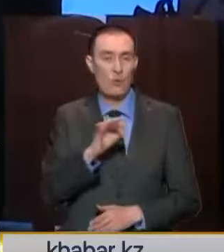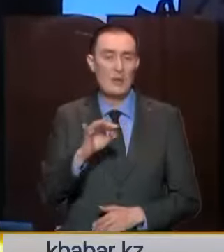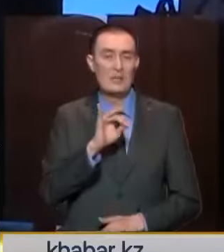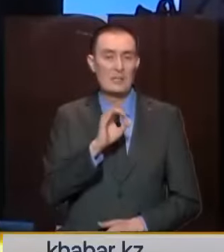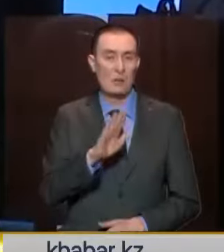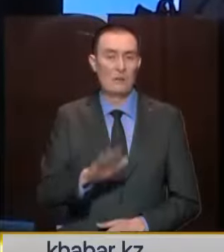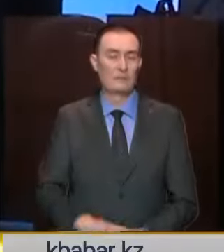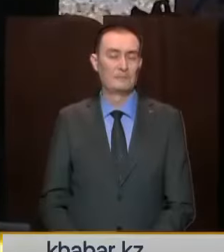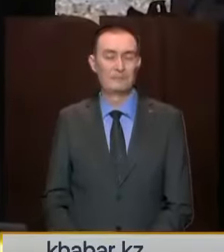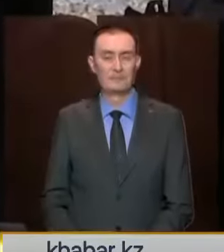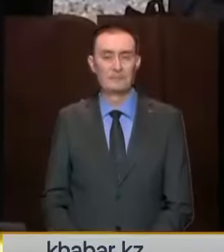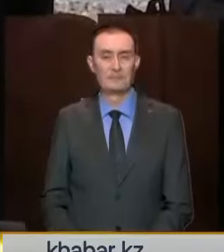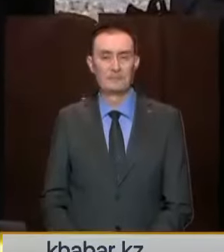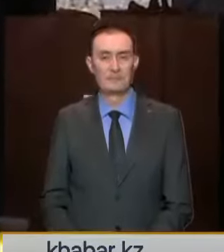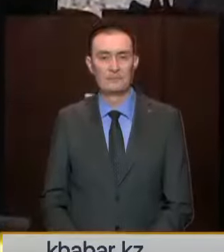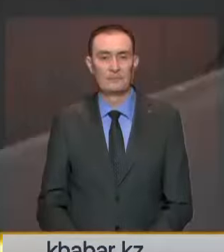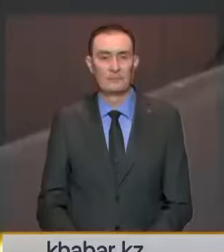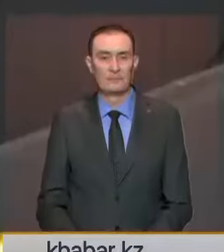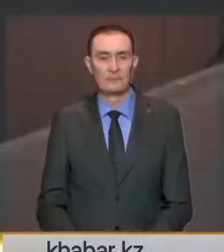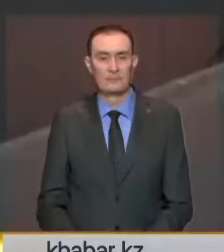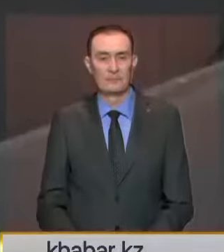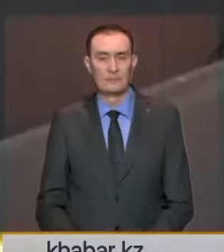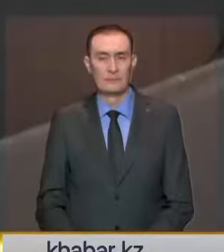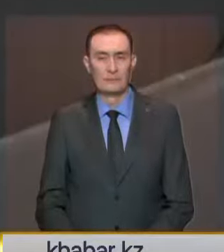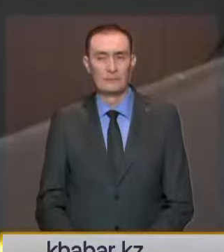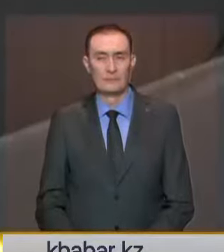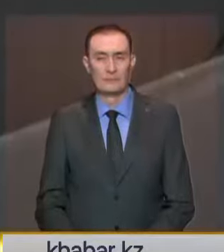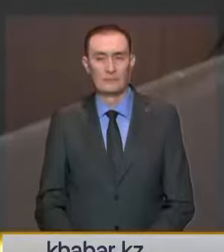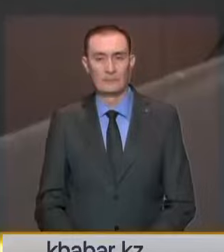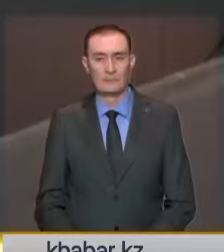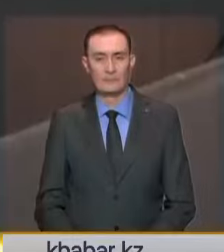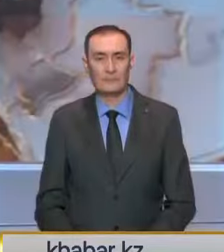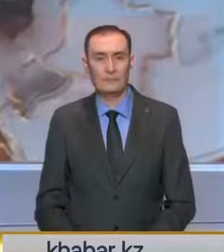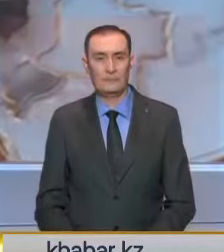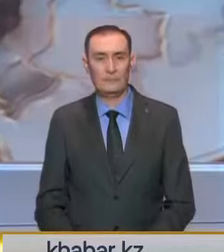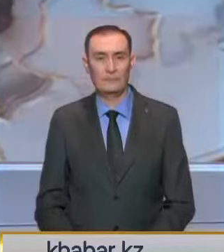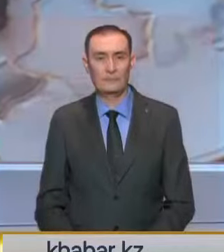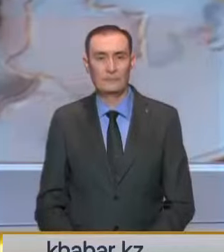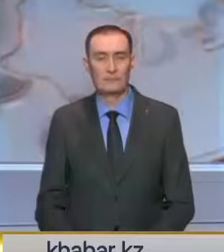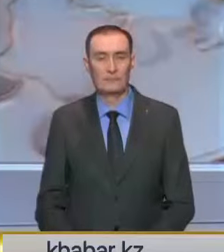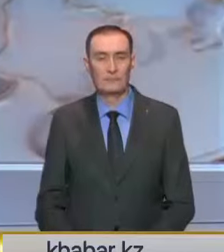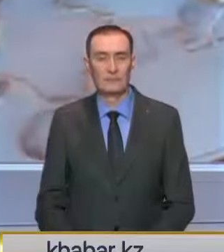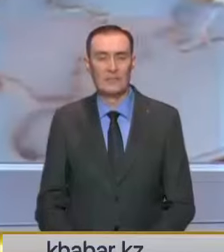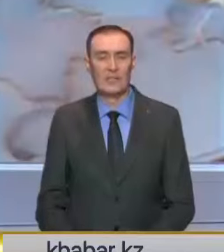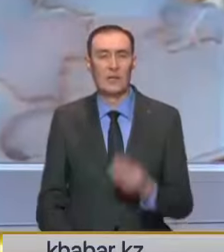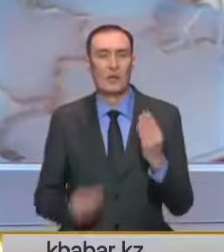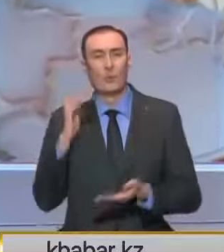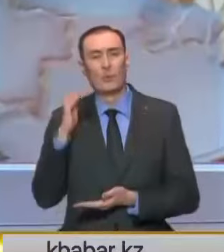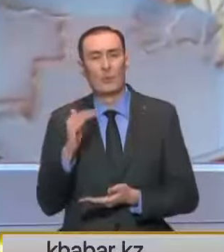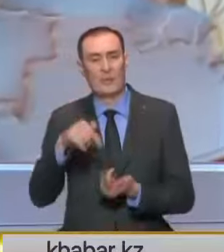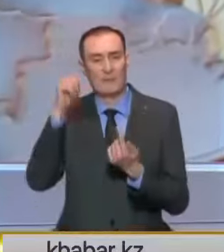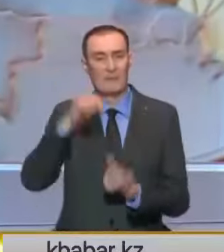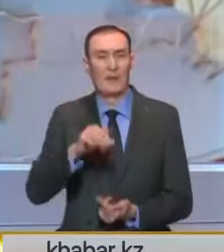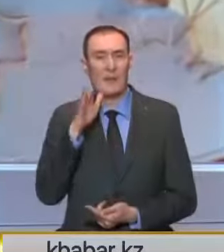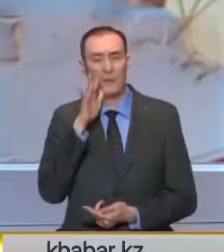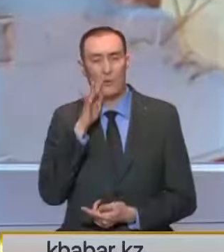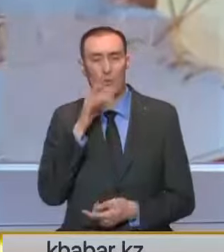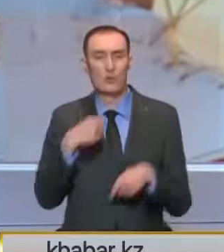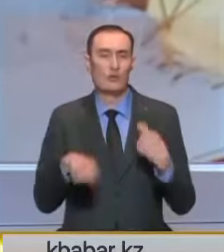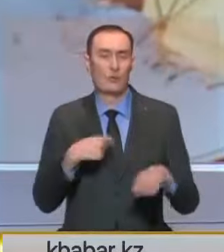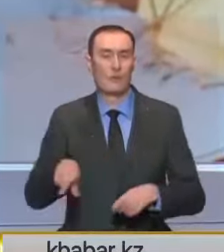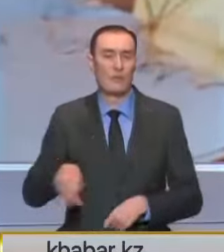Искакове. Лиана Жамлиханова, Зарина Зулпыхар, Карагандинская область, Хабар. Продолжаем. Куклы, олицетворяющие эпоху